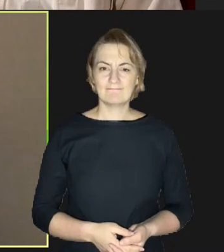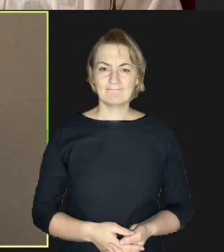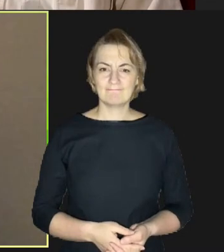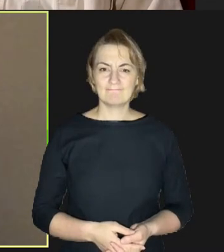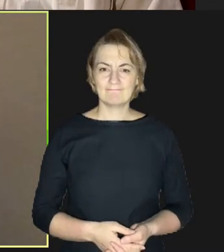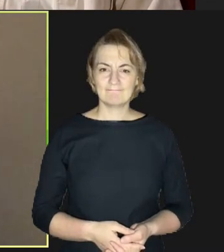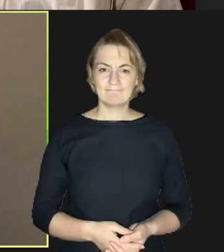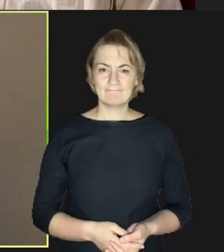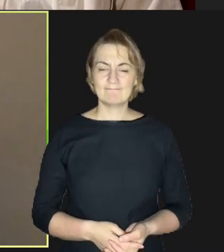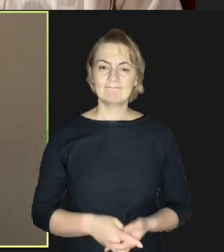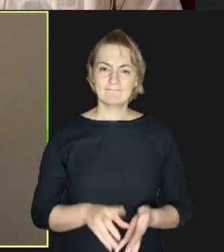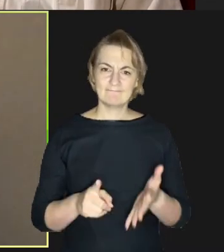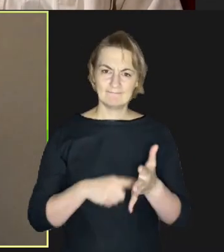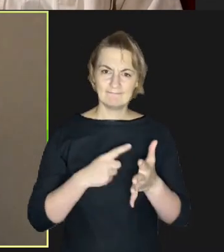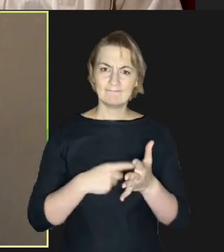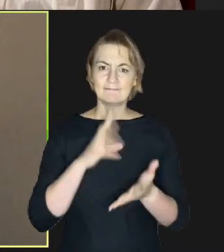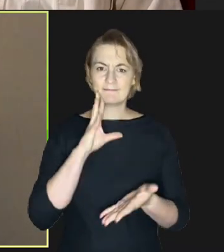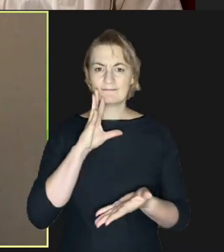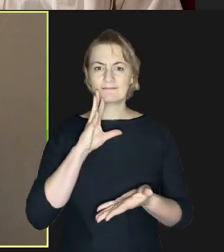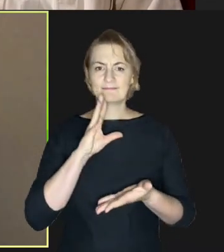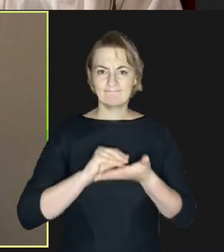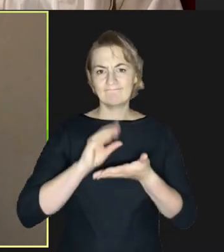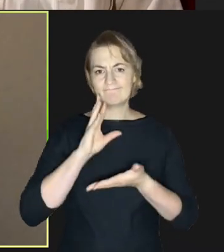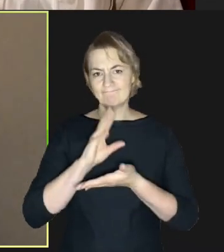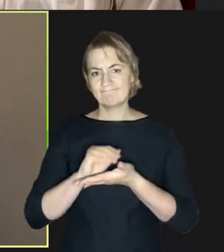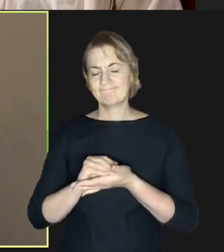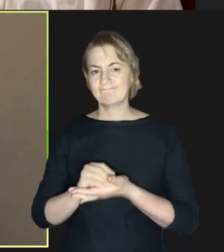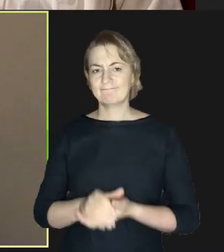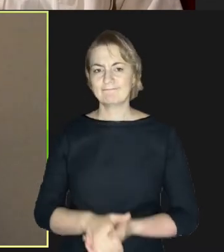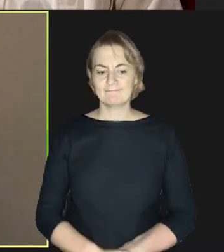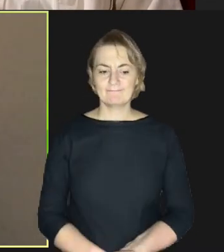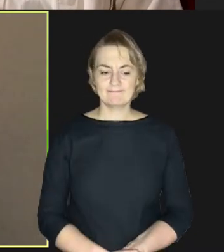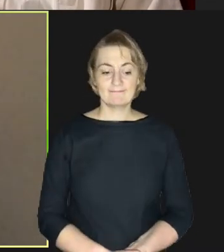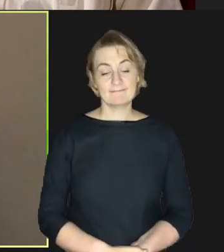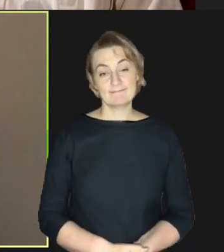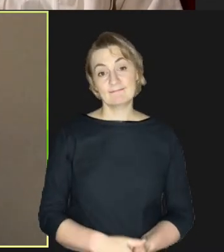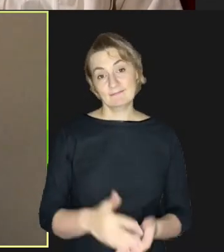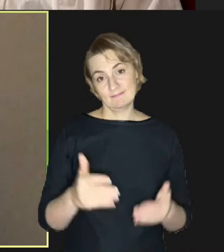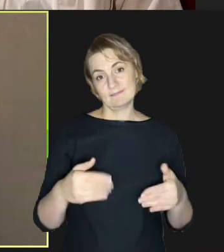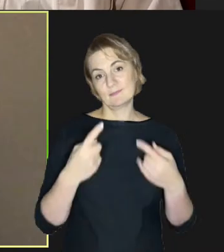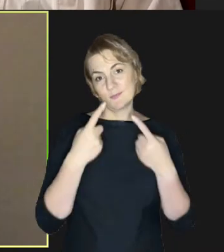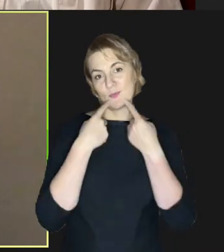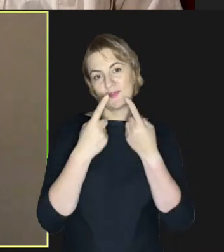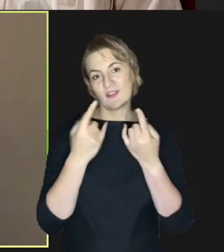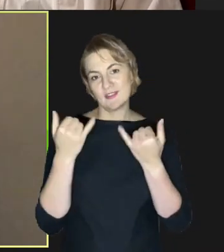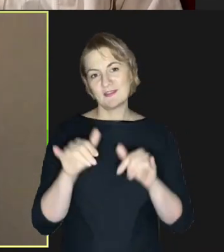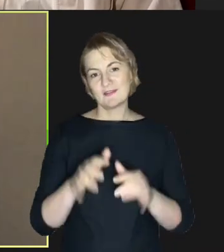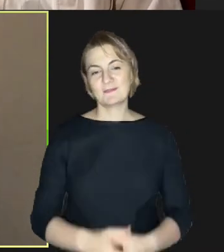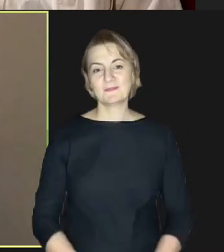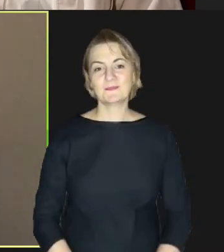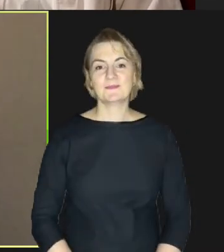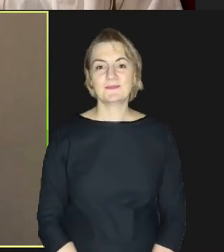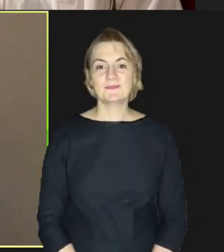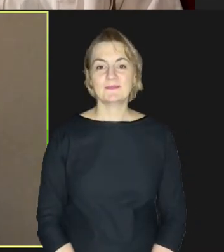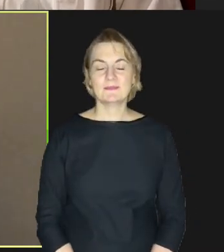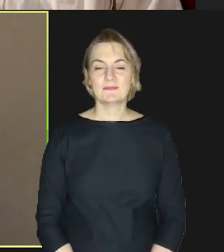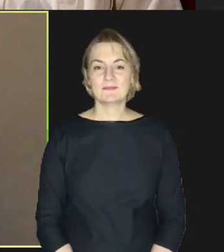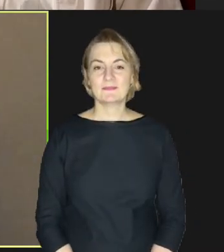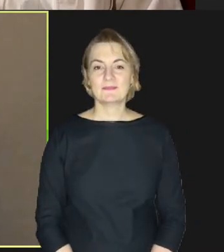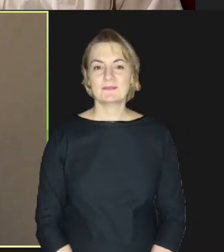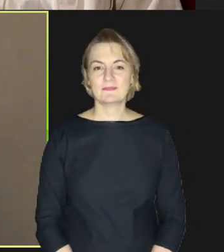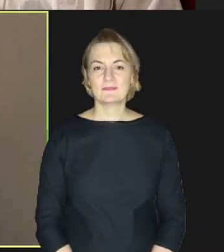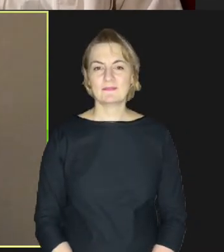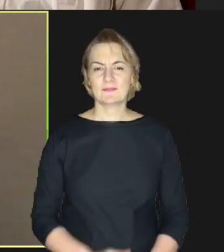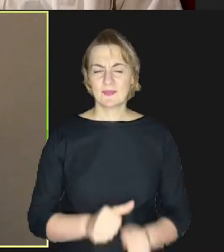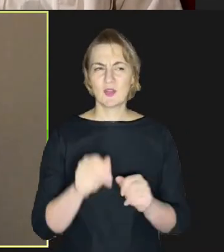Często go sobie powtarzam, jak ktoś mnie prosi, to mogę powtórzyć też innym. Więc to idzie tak mniej